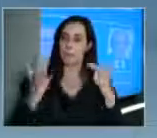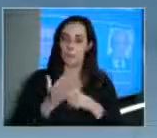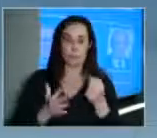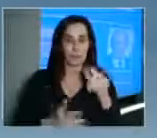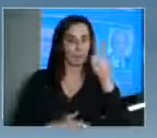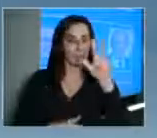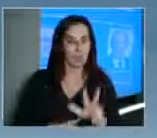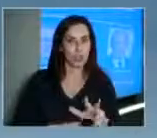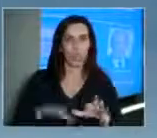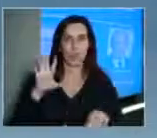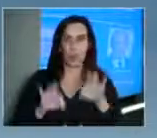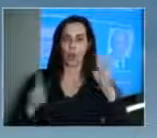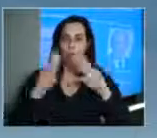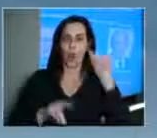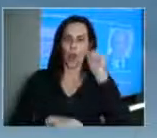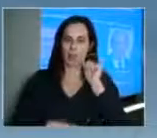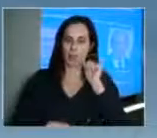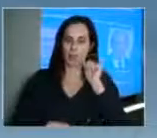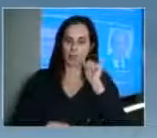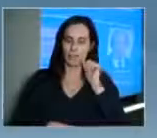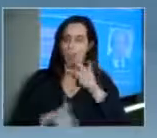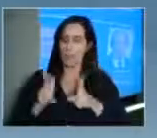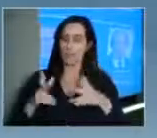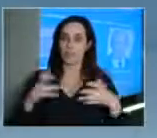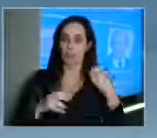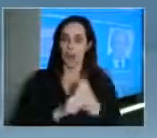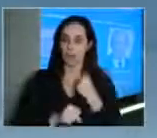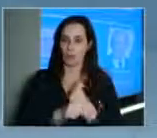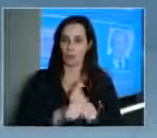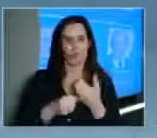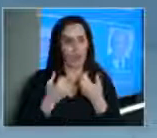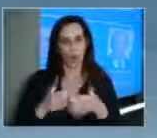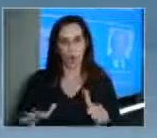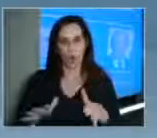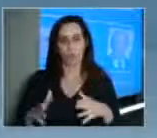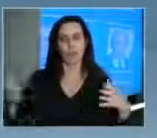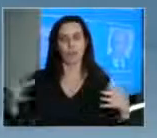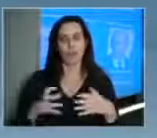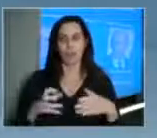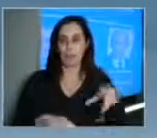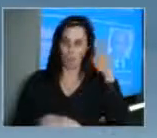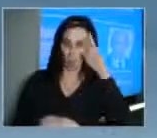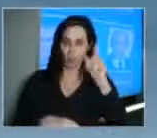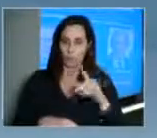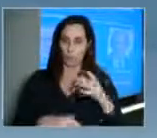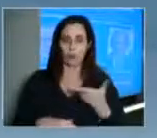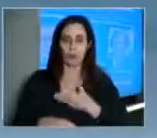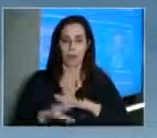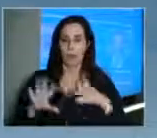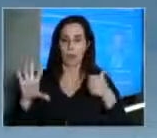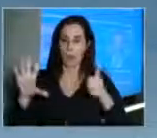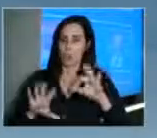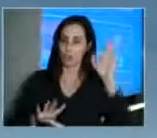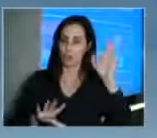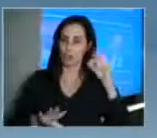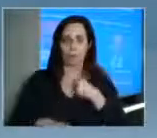כמעט שליש יצביעו לכחול לבן, כשמרץ והעבודה נחלשות. מפלגת הליכוד אגב זוכה רק